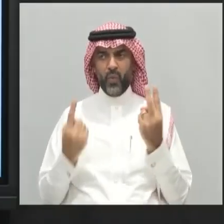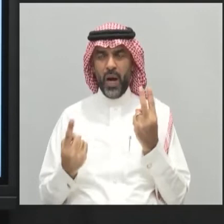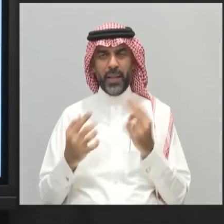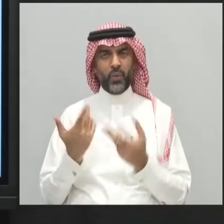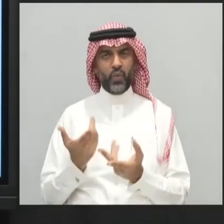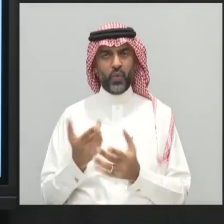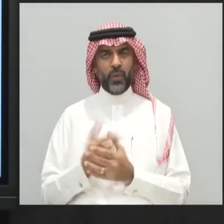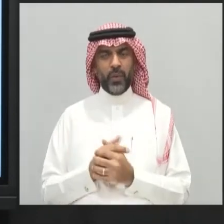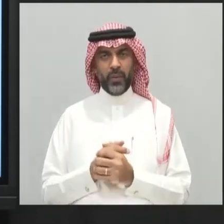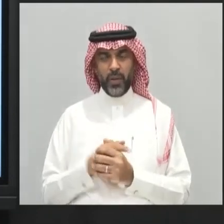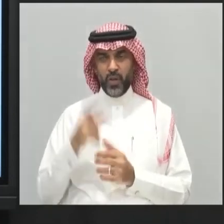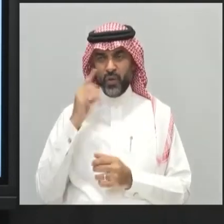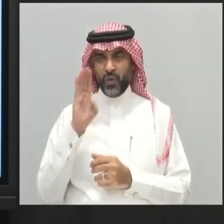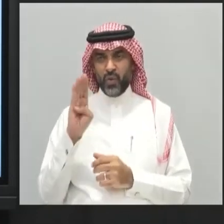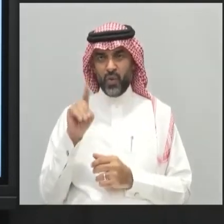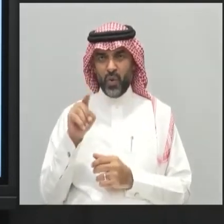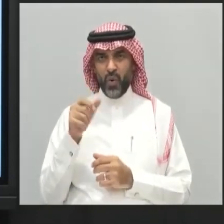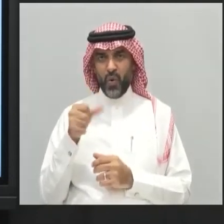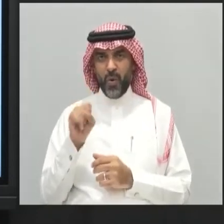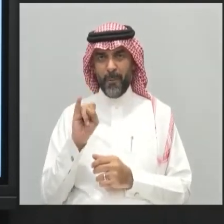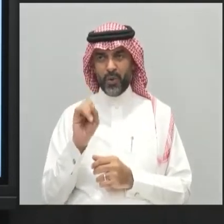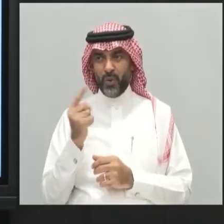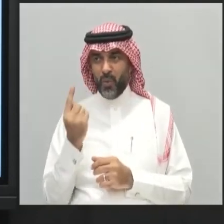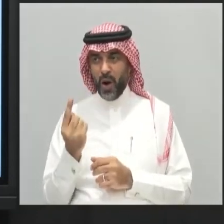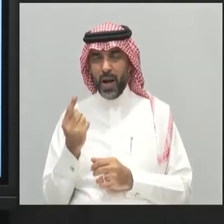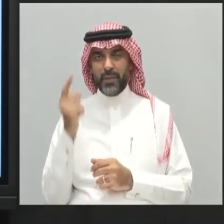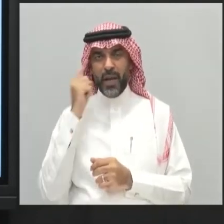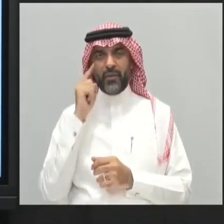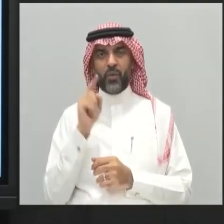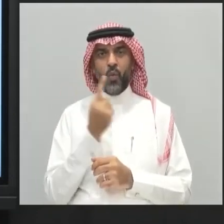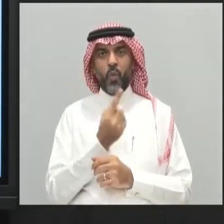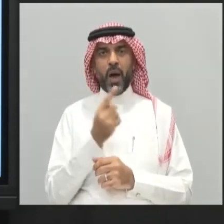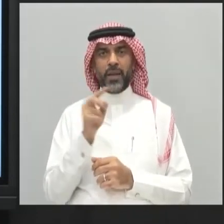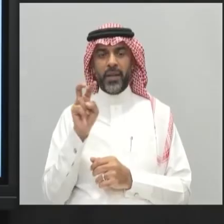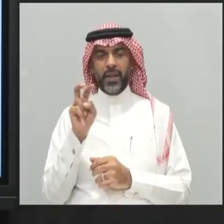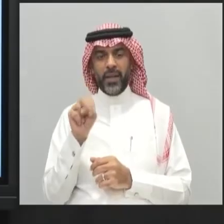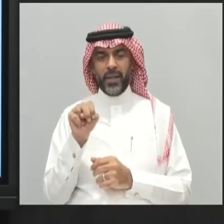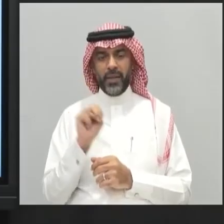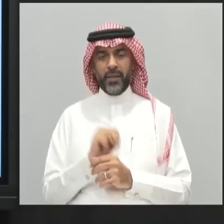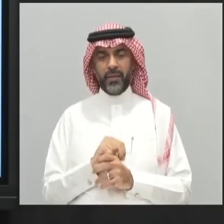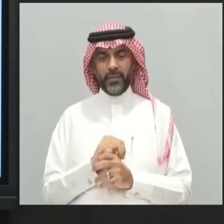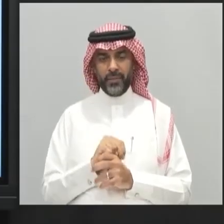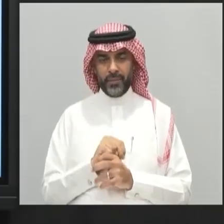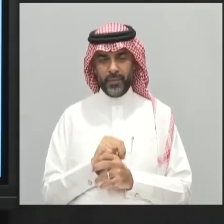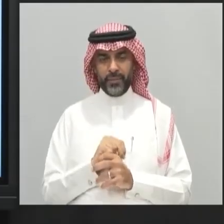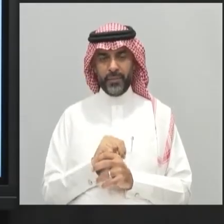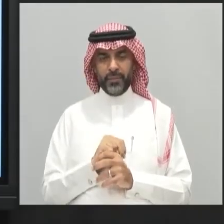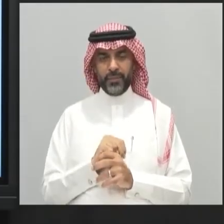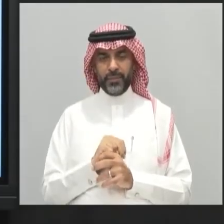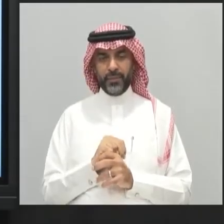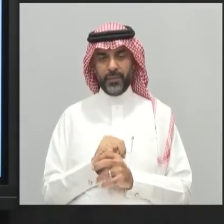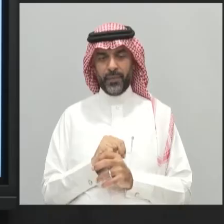عندما يكون لدينا كروموسوم واحد هنا نرمز له بالرمز انه احادي العدد الكروموسومي